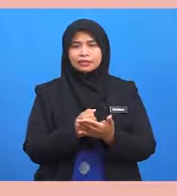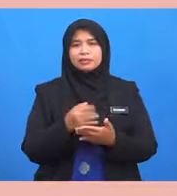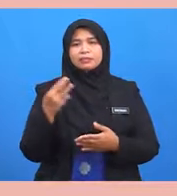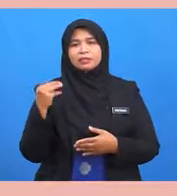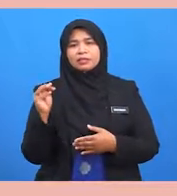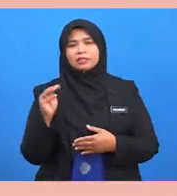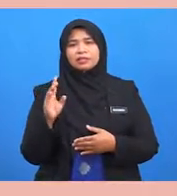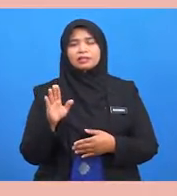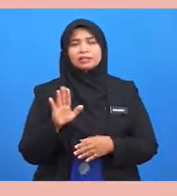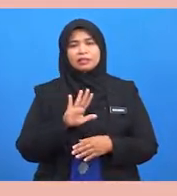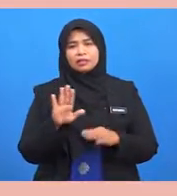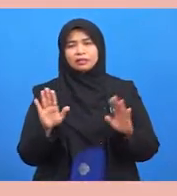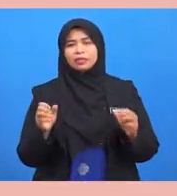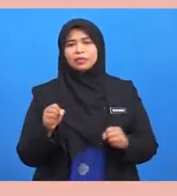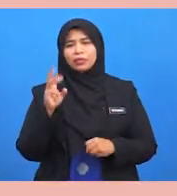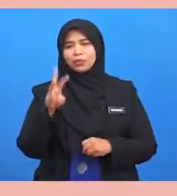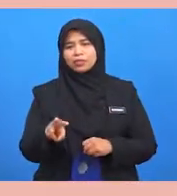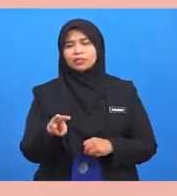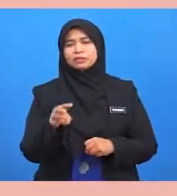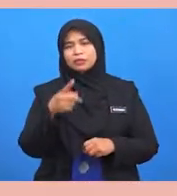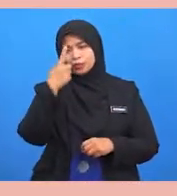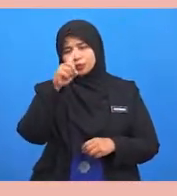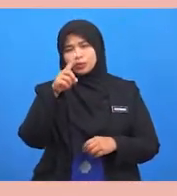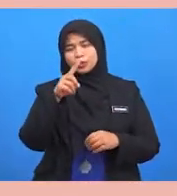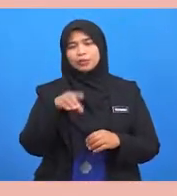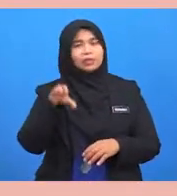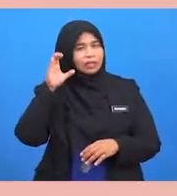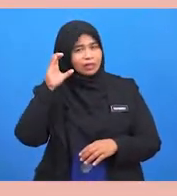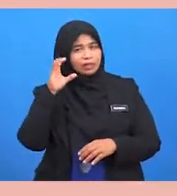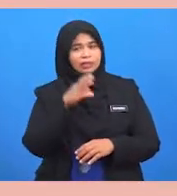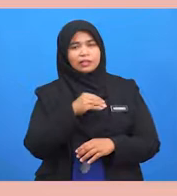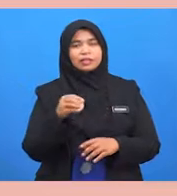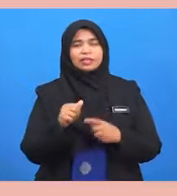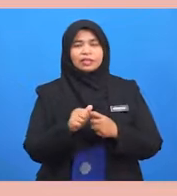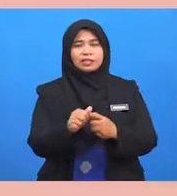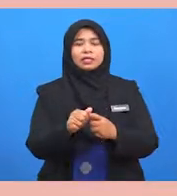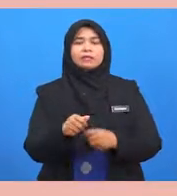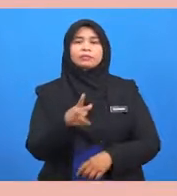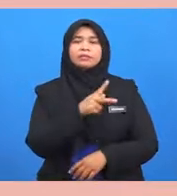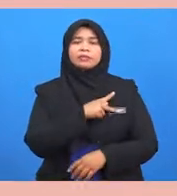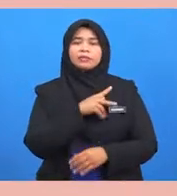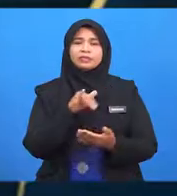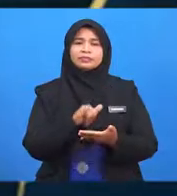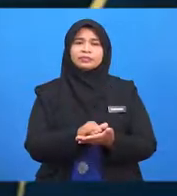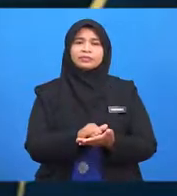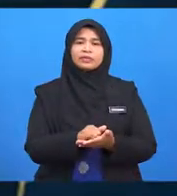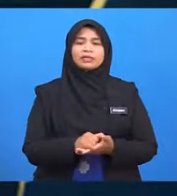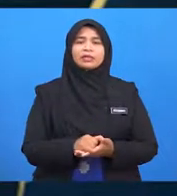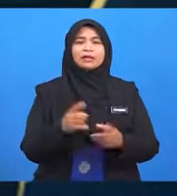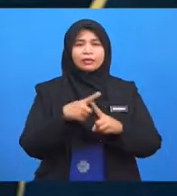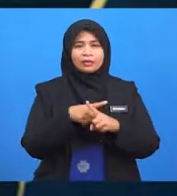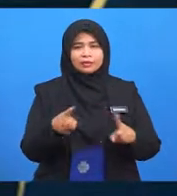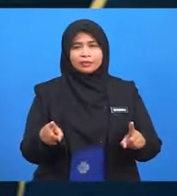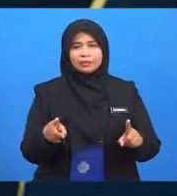maka tiada kewajipan untuk mendengar dan mentaatinya. Namun